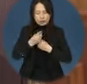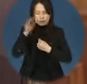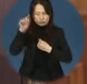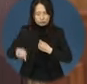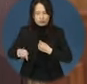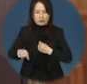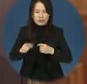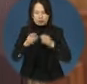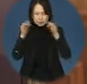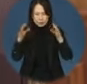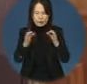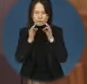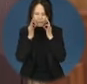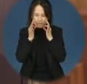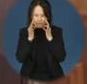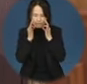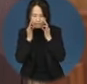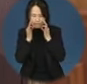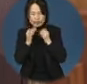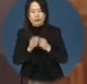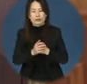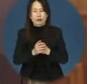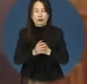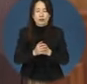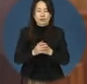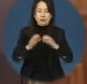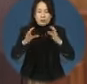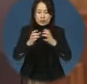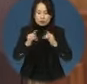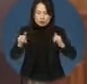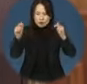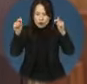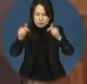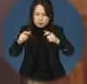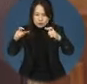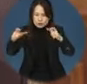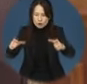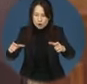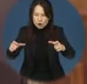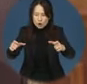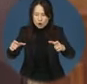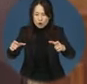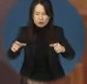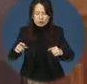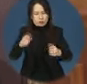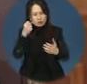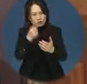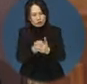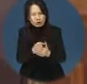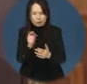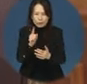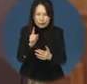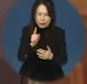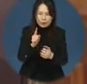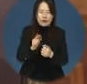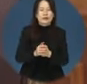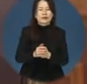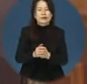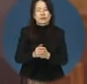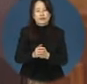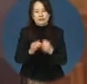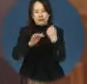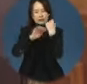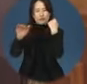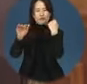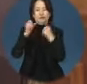해서 예 임 9 감성 지역이 무엇이냐 어디를 인구감소 지역으로 할 것이냐 라는 것에 대한 객관적 지수를 이번에